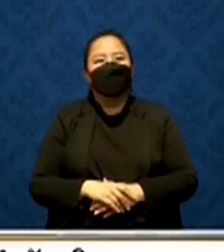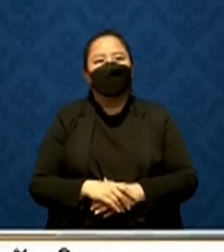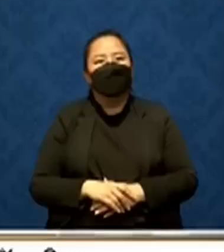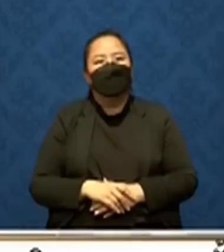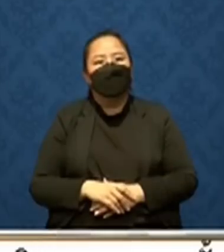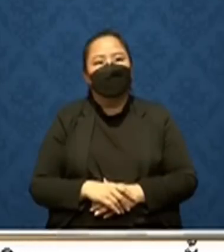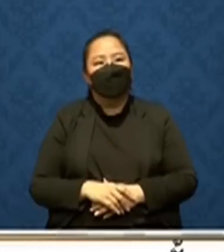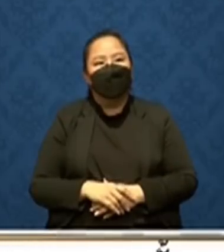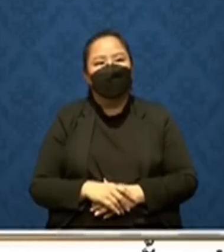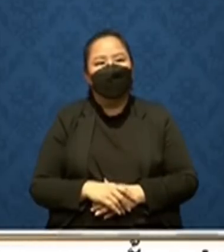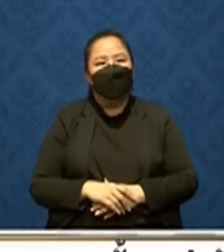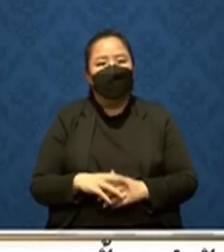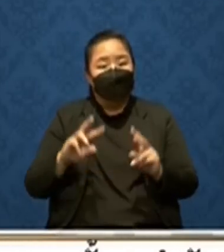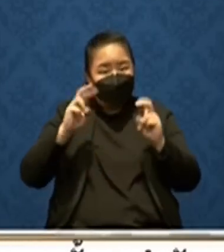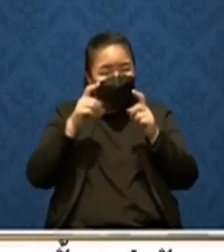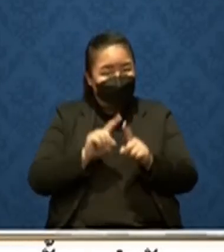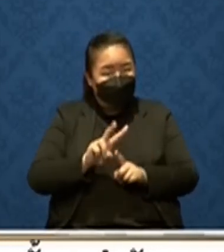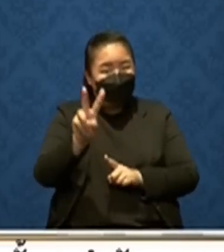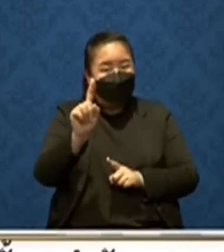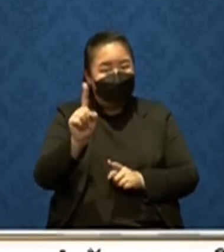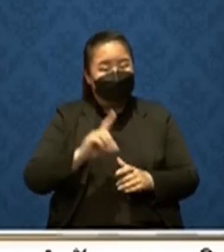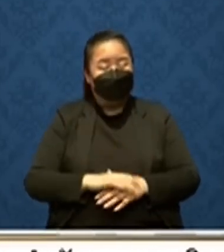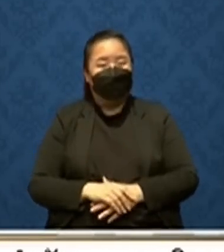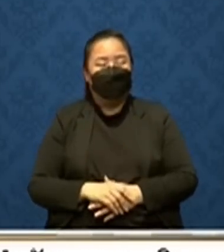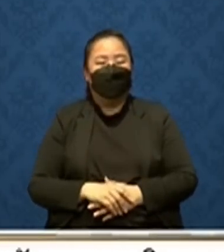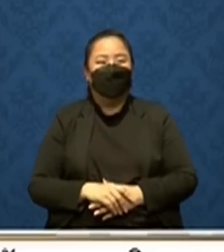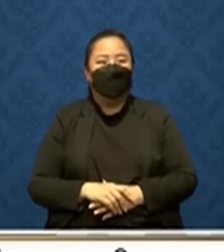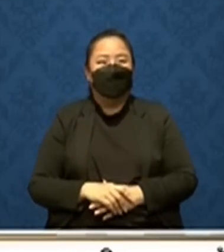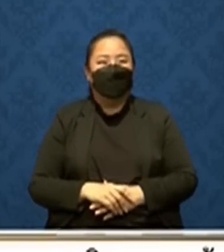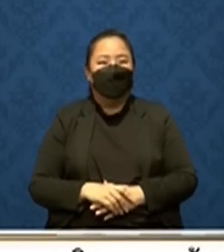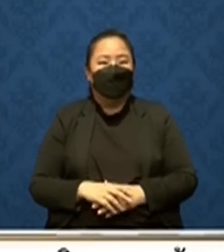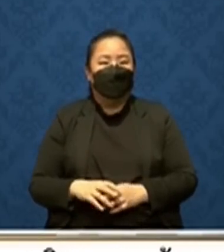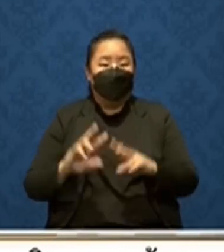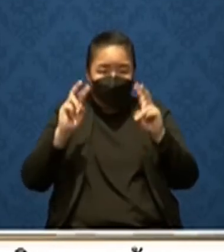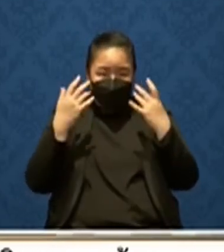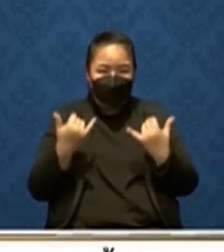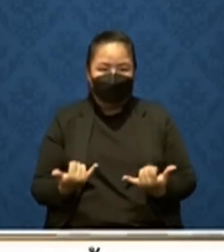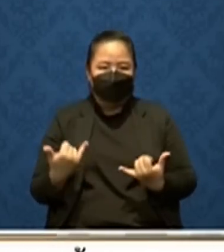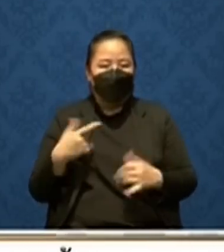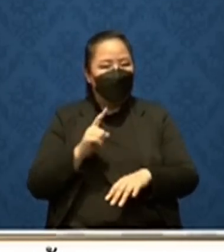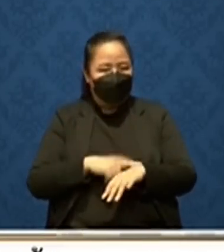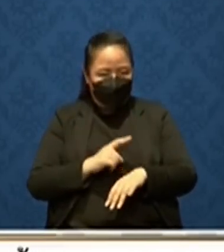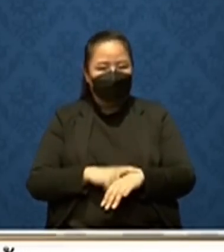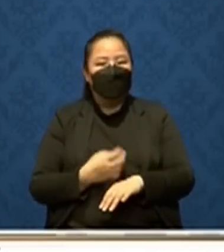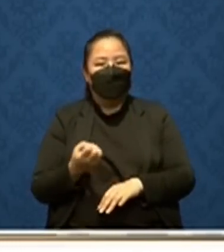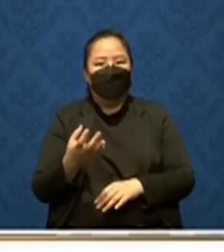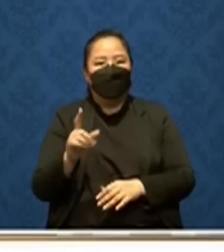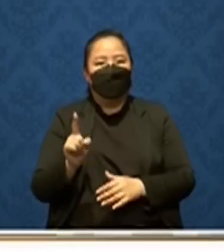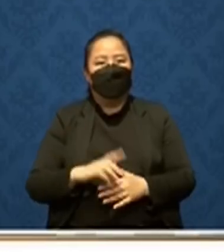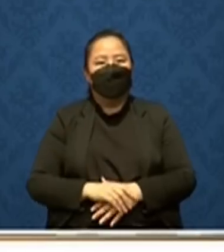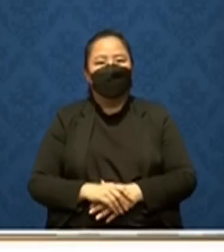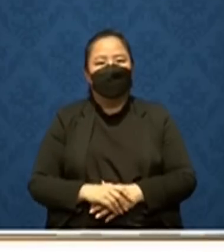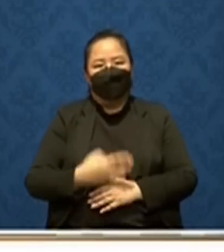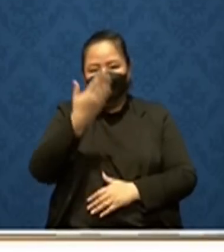ความที่นาดล้มเหลวเรื่องที่ 2ธรรมดานี่ก็รับกับเรื่องนี้เราจะใช้เวลากันเยอะมากก็